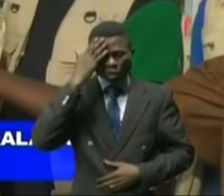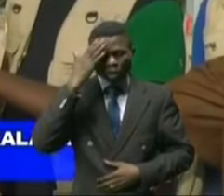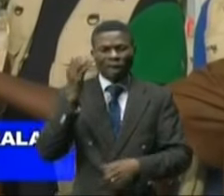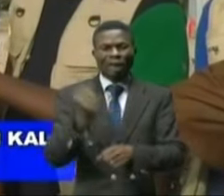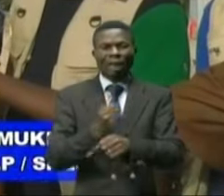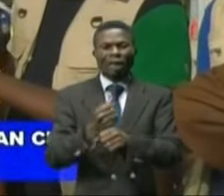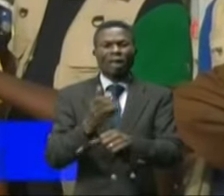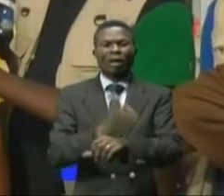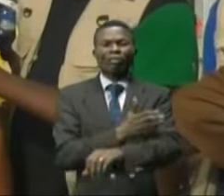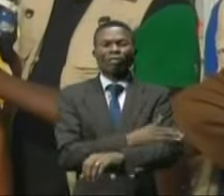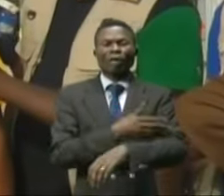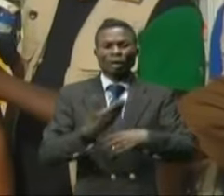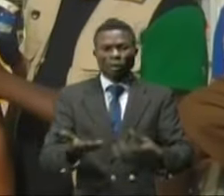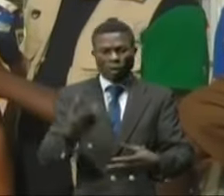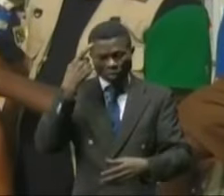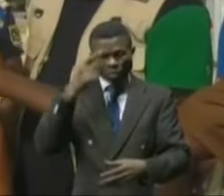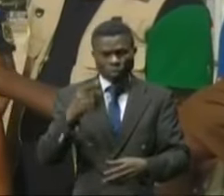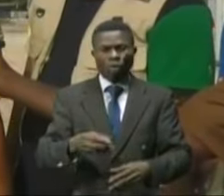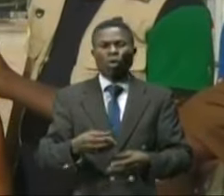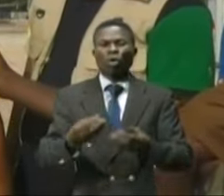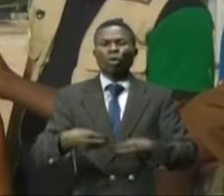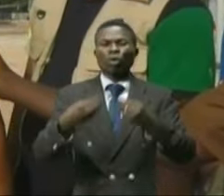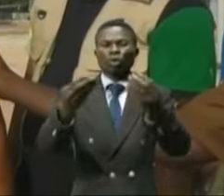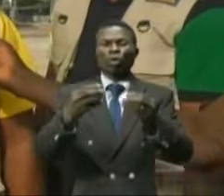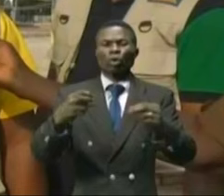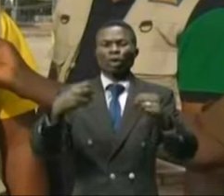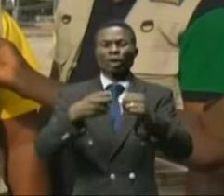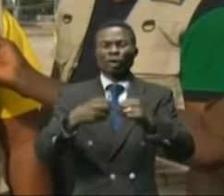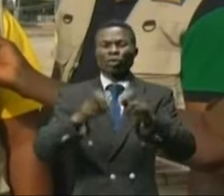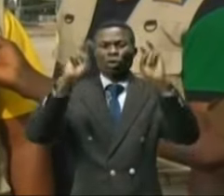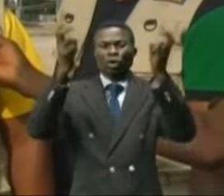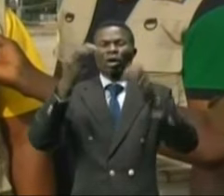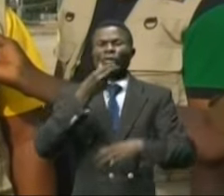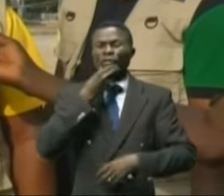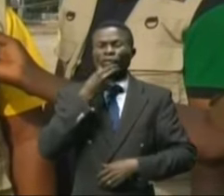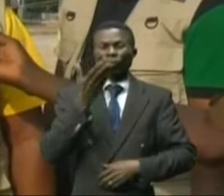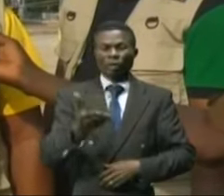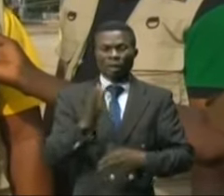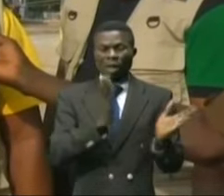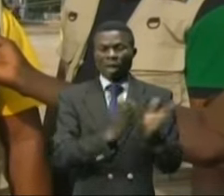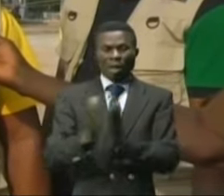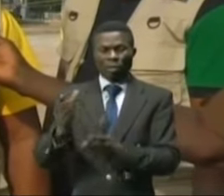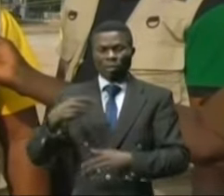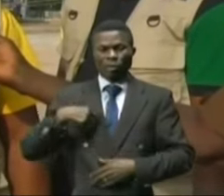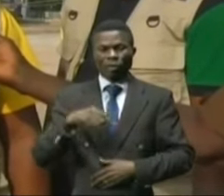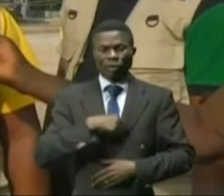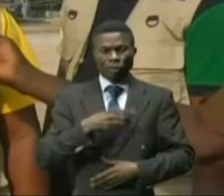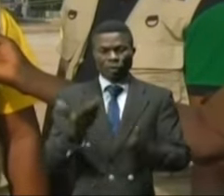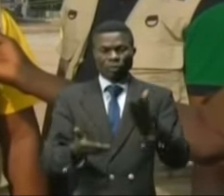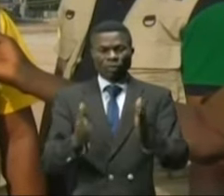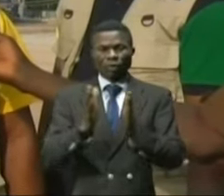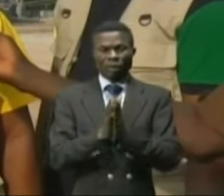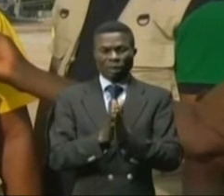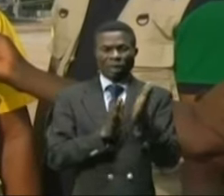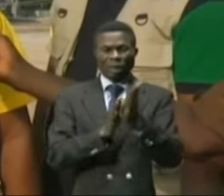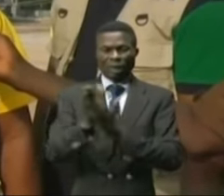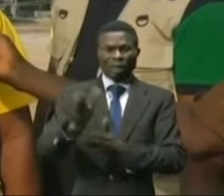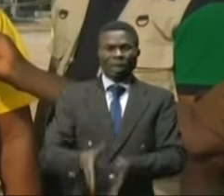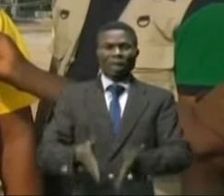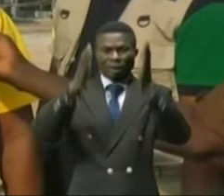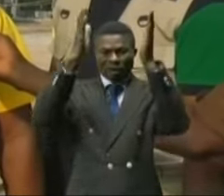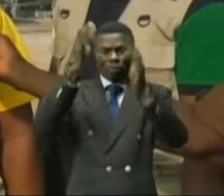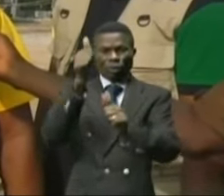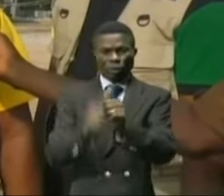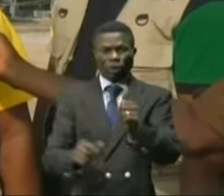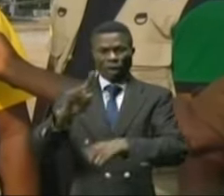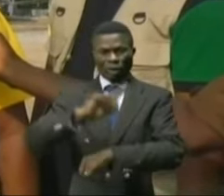travaux pour que nous puissions alimenter la ville de Mbujimayi en électricité. Notre prévision est d'au moins 10 à 15 poteaux par jour